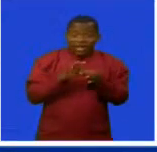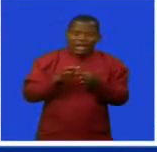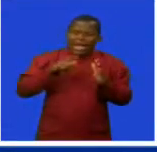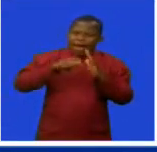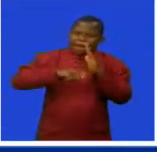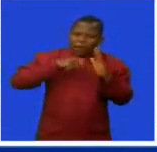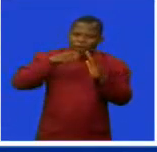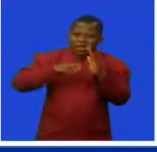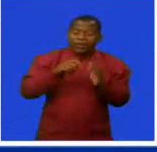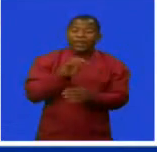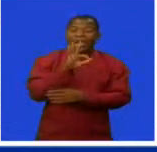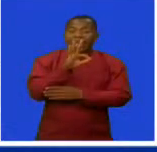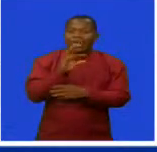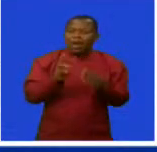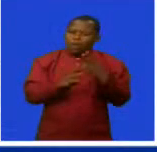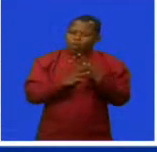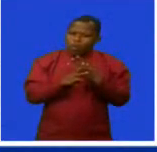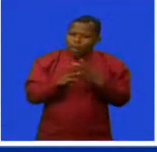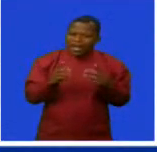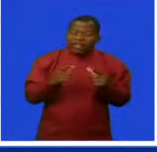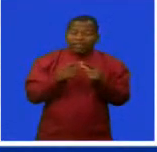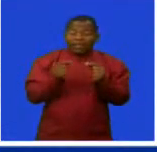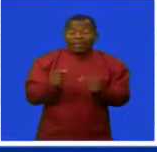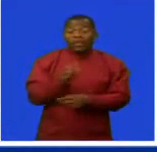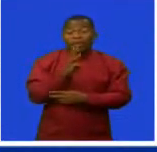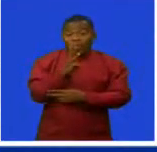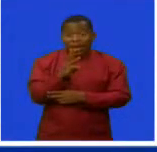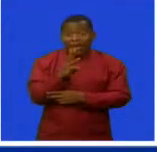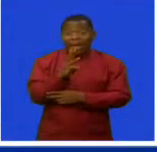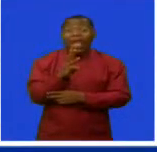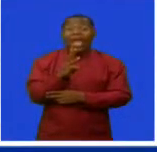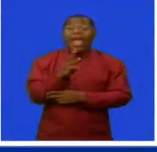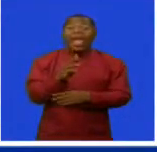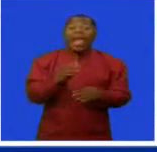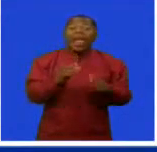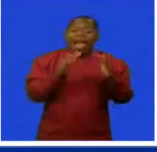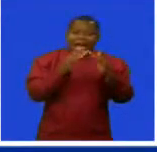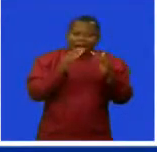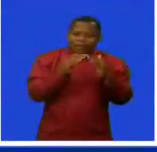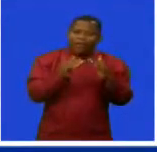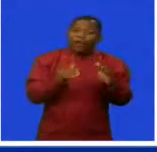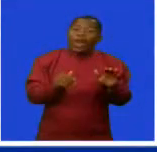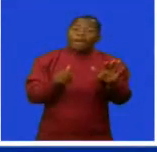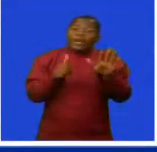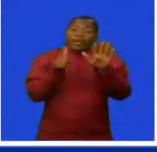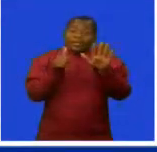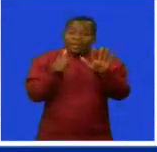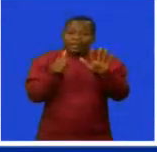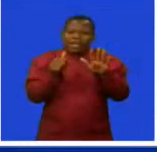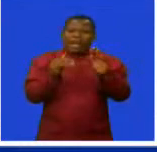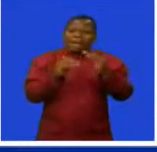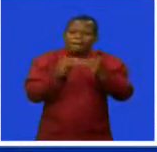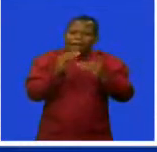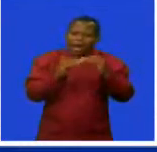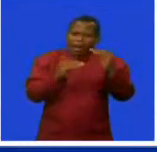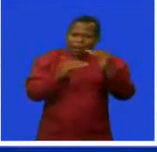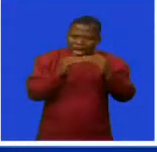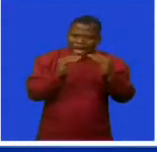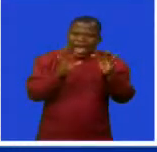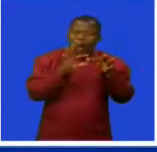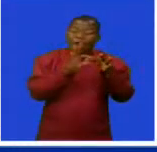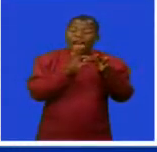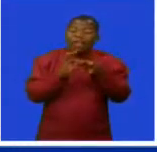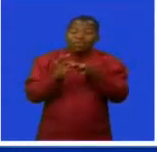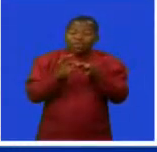uphelile emavikini lamathathu seyindlu yesithupha lena lapho lenhlangano yakhela bantfu labadzala lebe bahlala